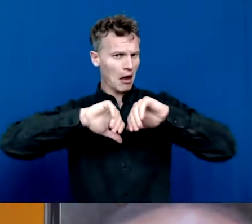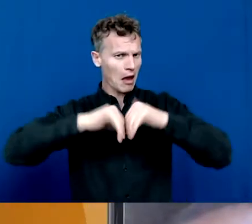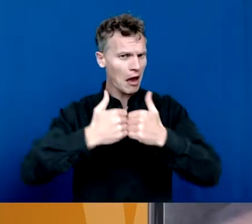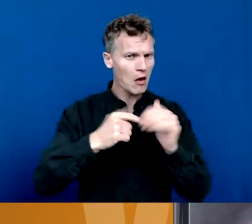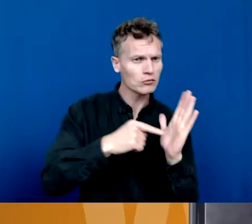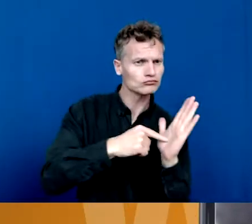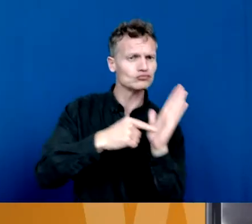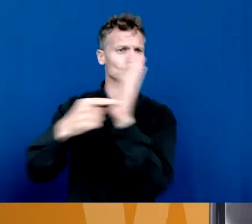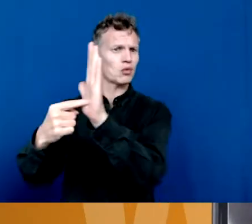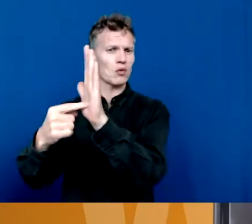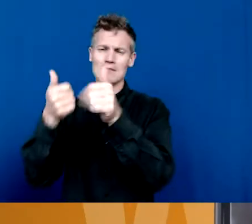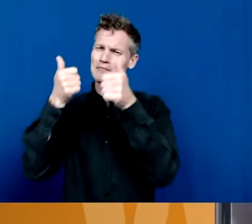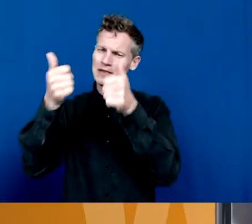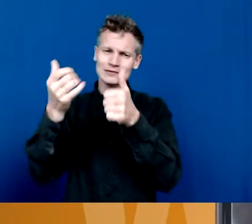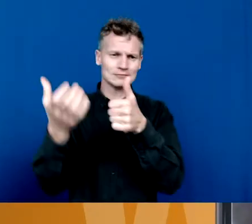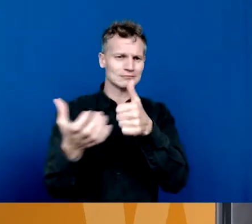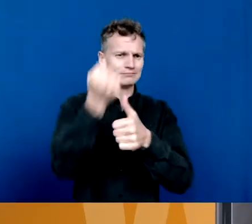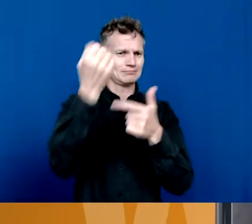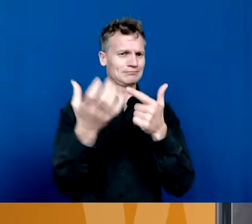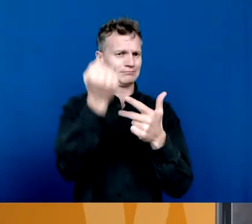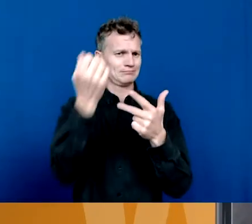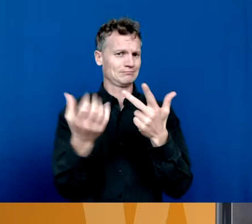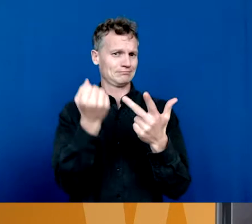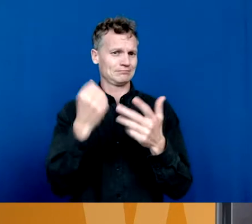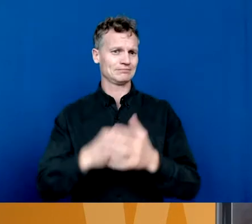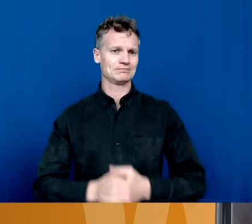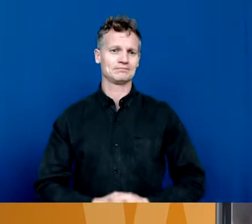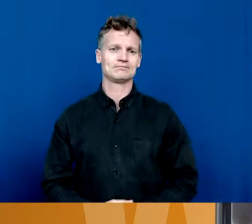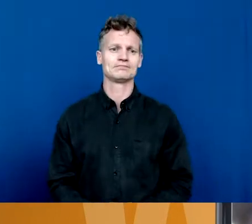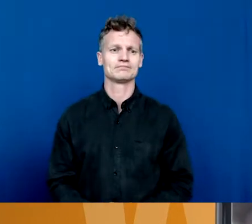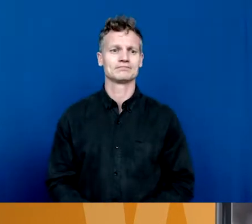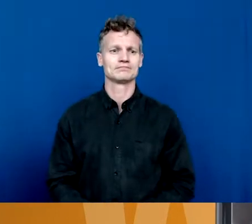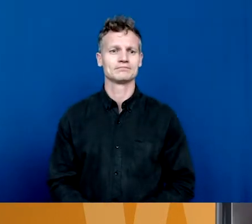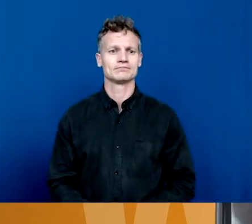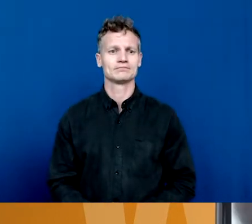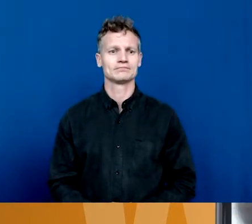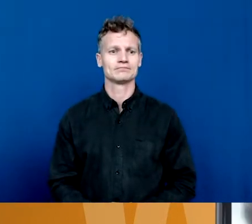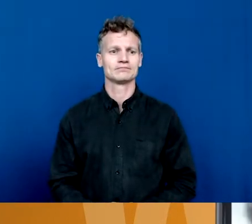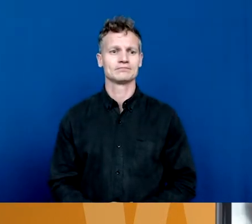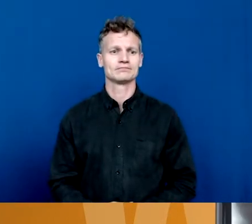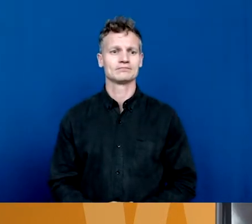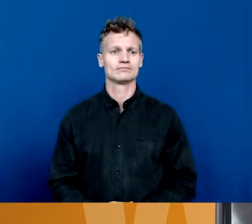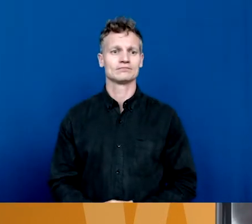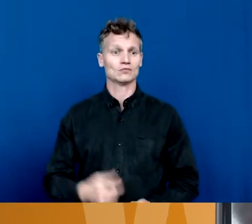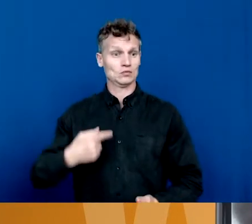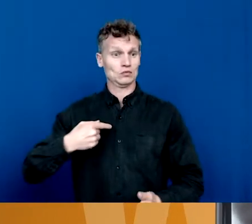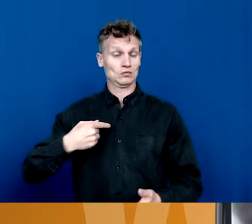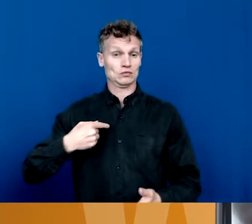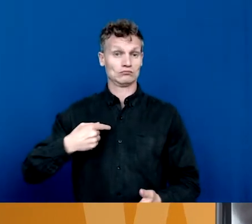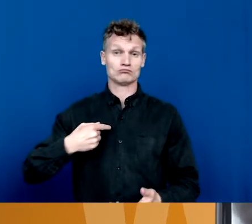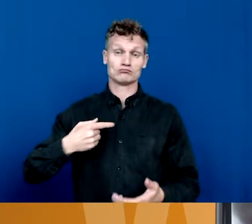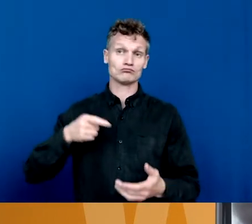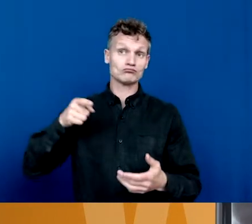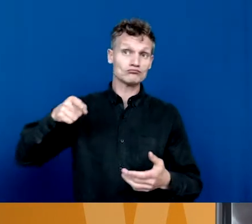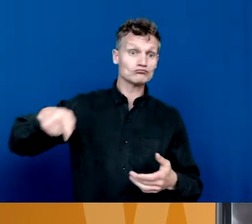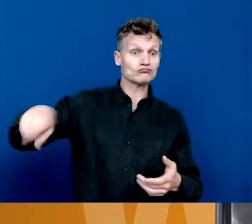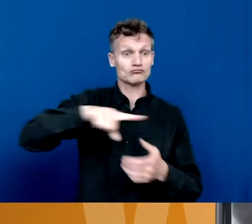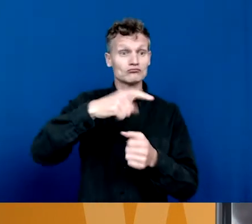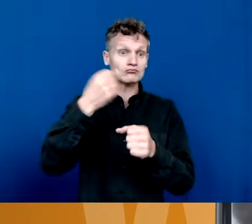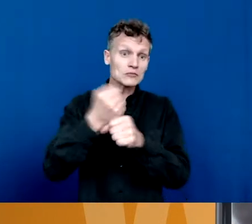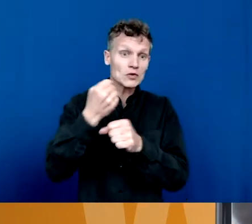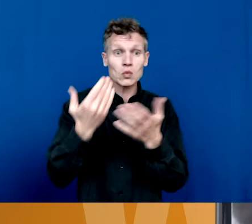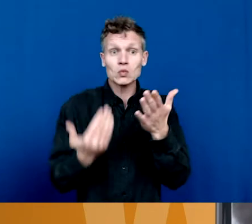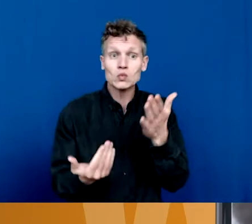when they are making laws, Quand ils font des lois, quand ils lancent des campagnes, quand ils font de l'éducation